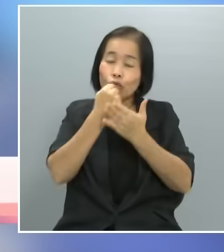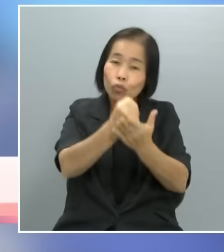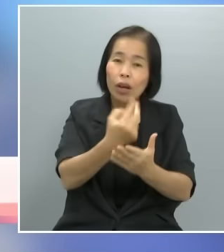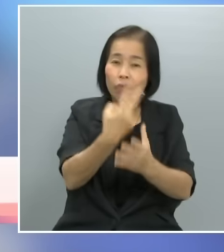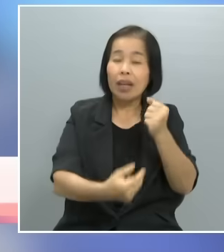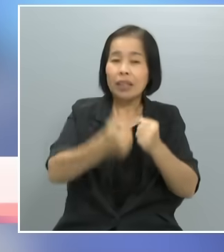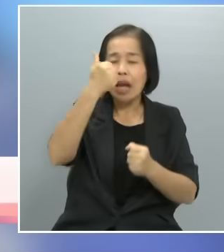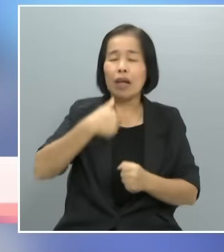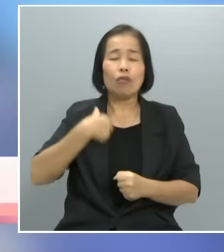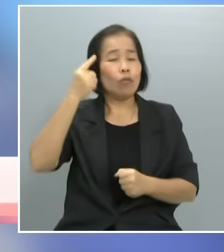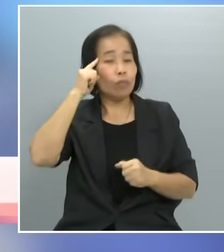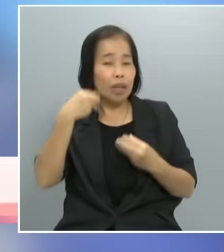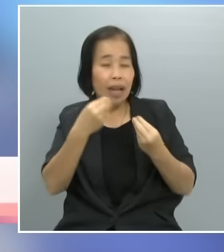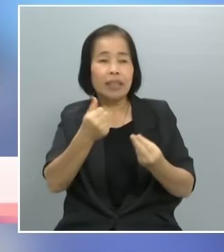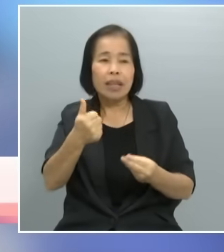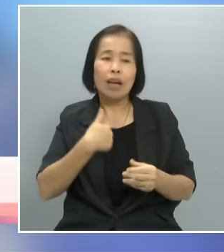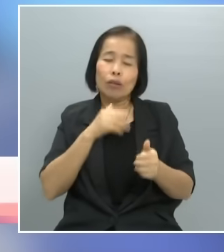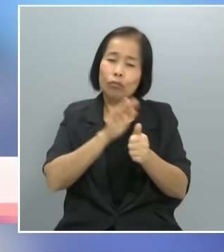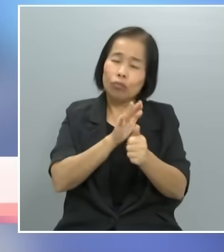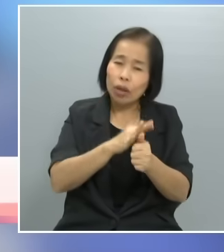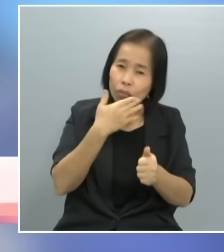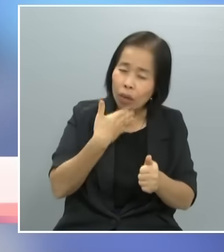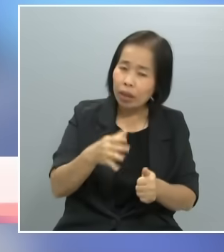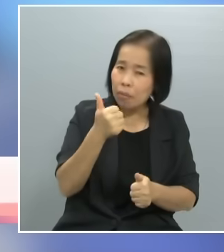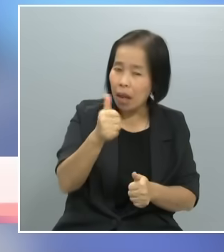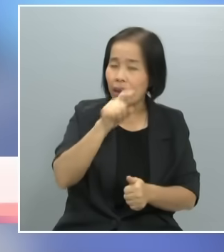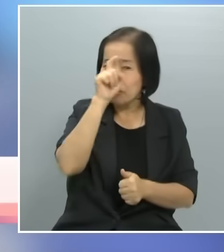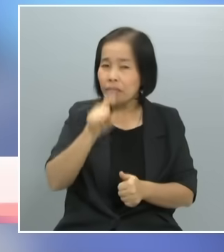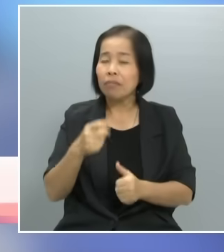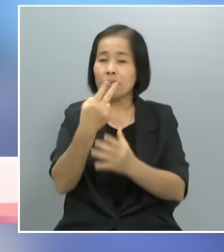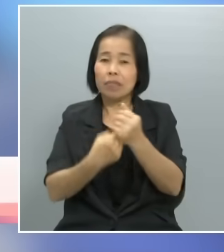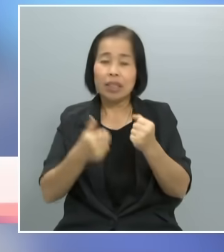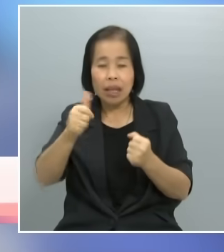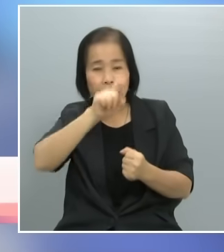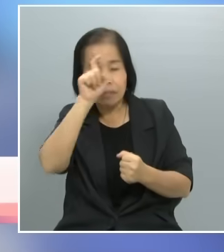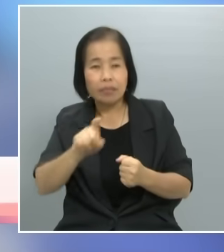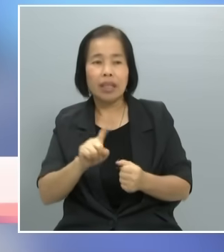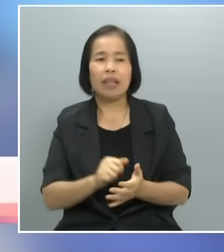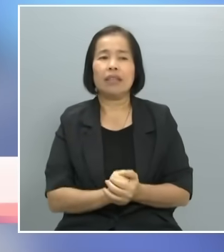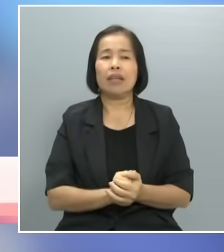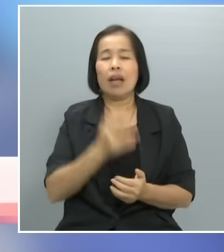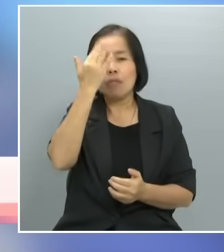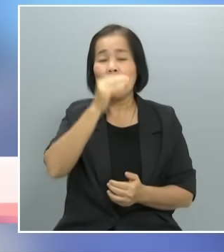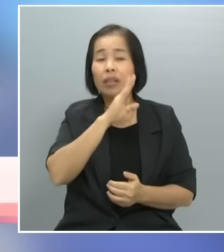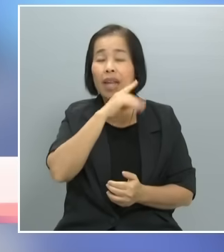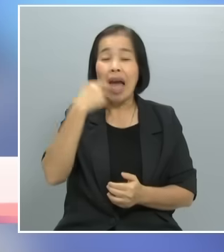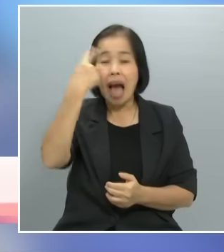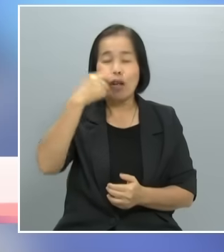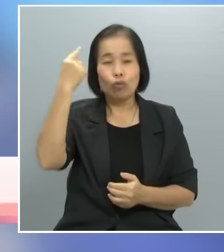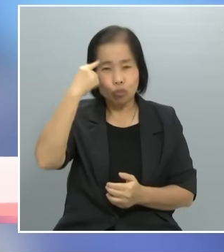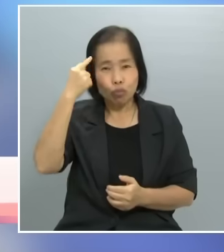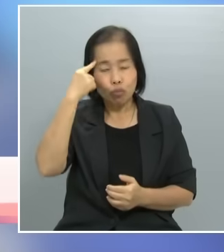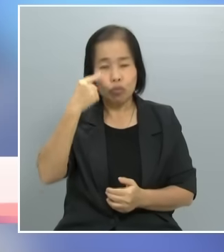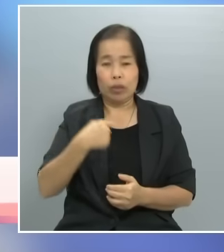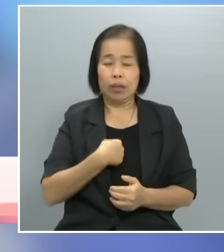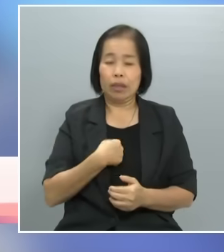ถึงวันไหนไม่รู้ว่าซัพพอร์ตเราได้ไหมไม่รู้ว่าคู่ควรกับเราไหมเราจะไปเดททำไมถ้าใครที่เคยติดตามงานพี่เล็กงานของ